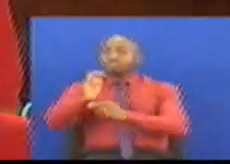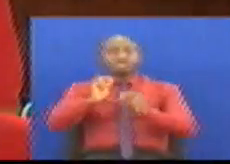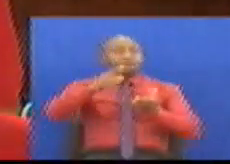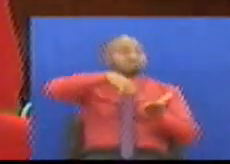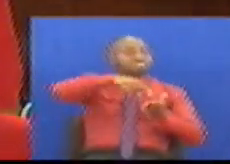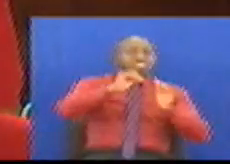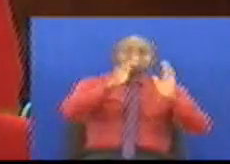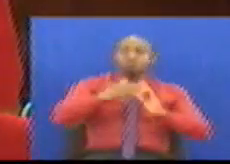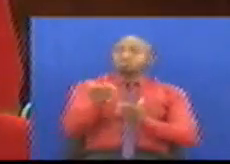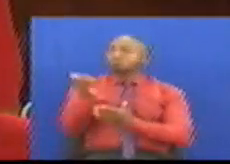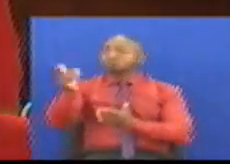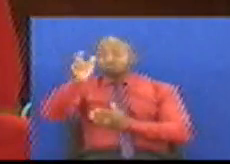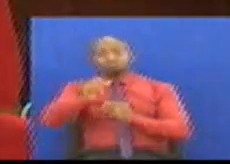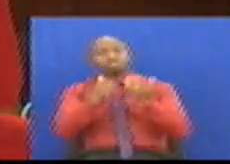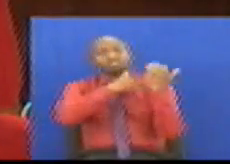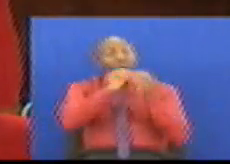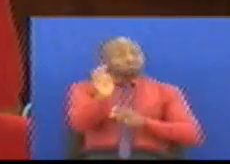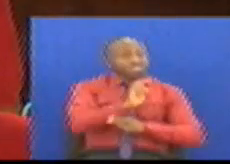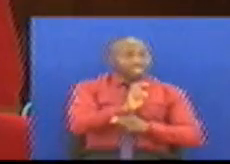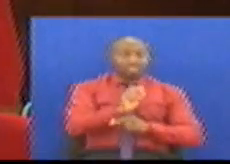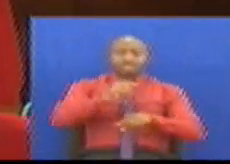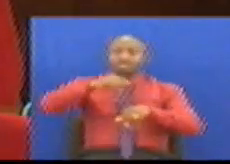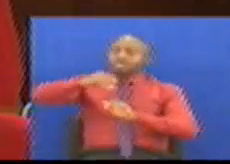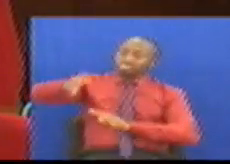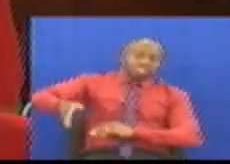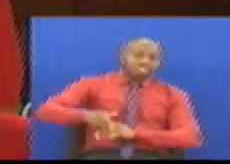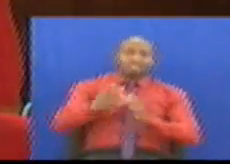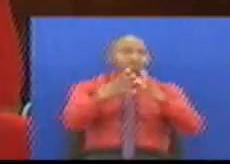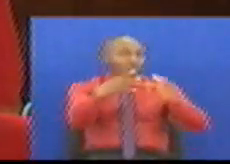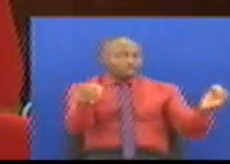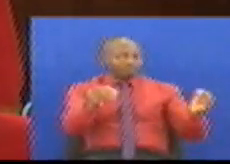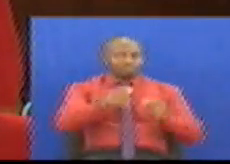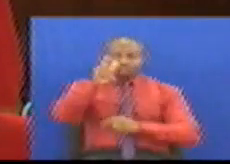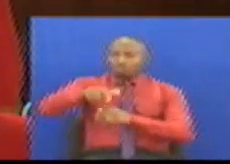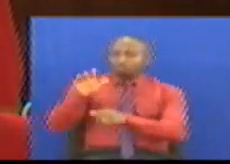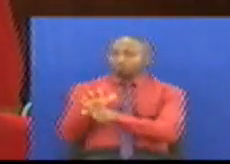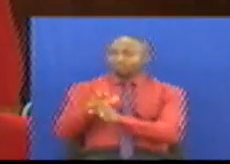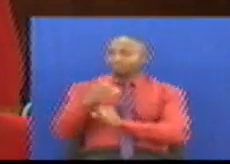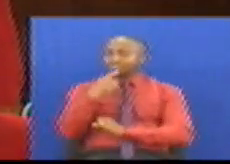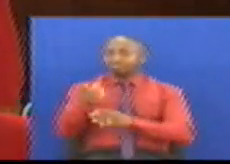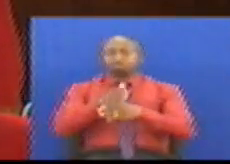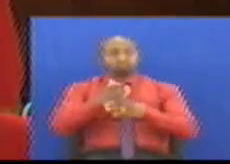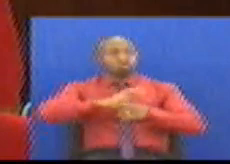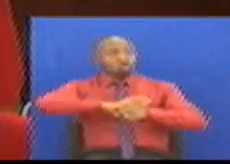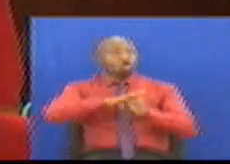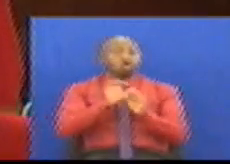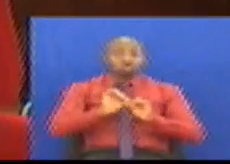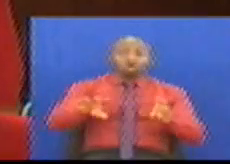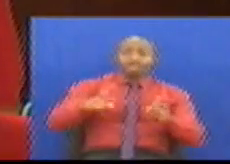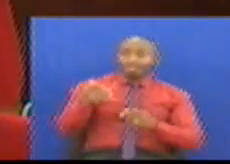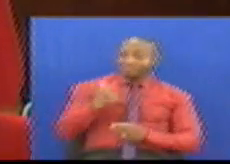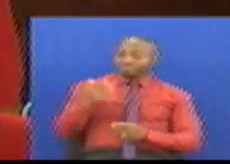asipoulinda chochote walindao wakesha bure. Watu wengi wamesema kuhusiana corona, na mimi